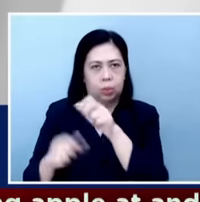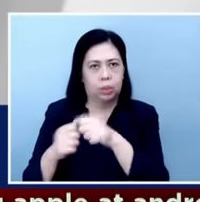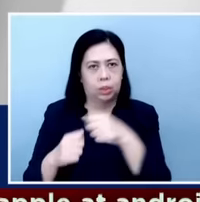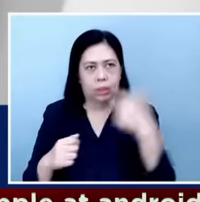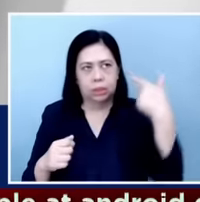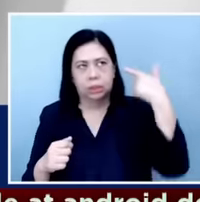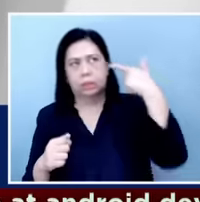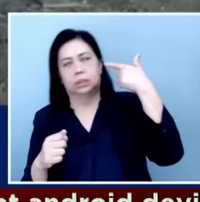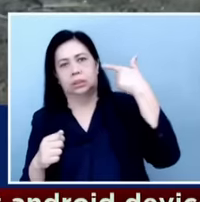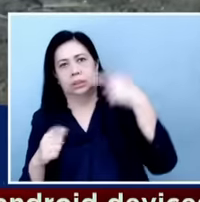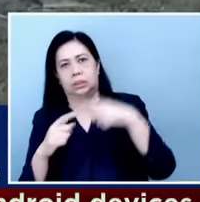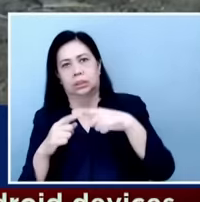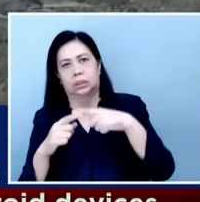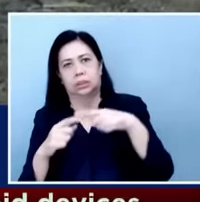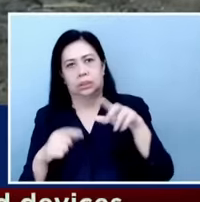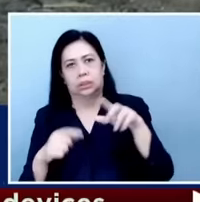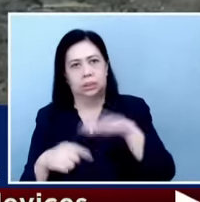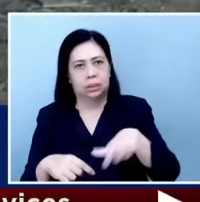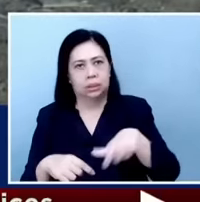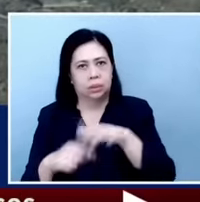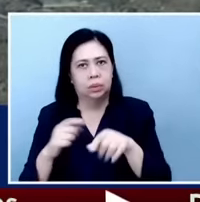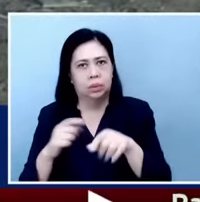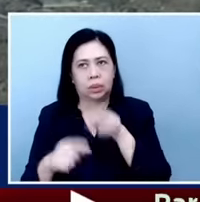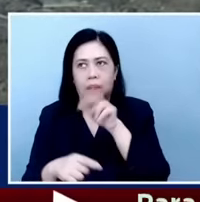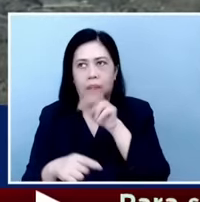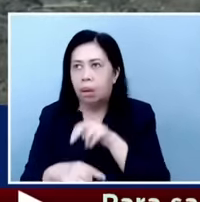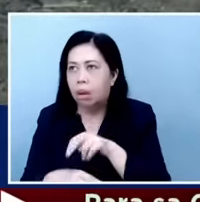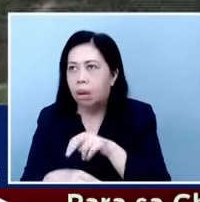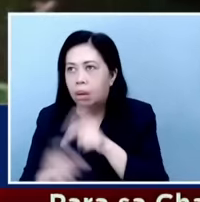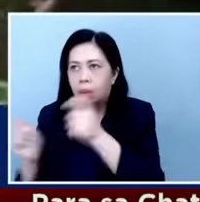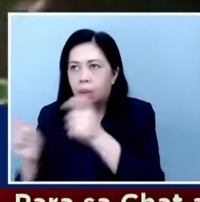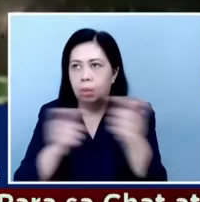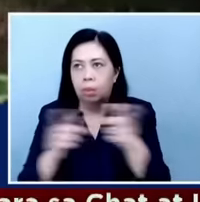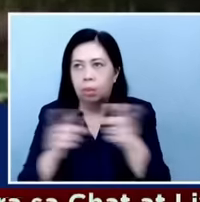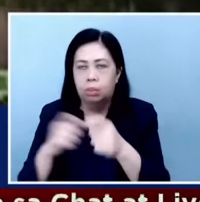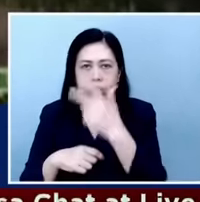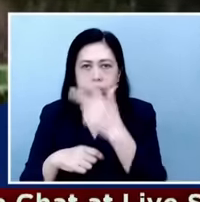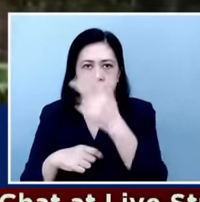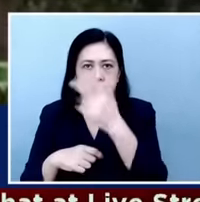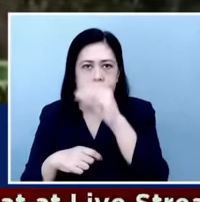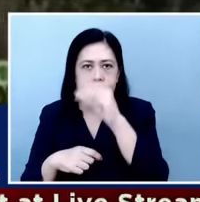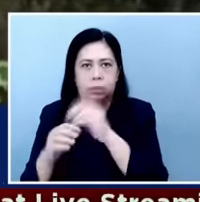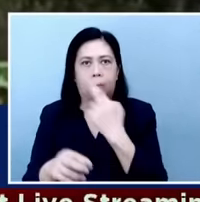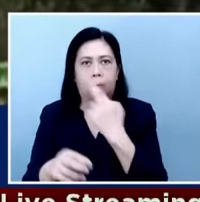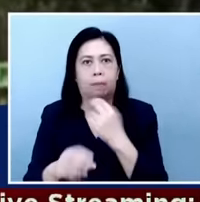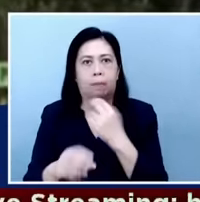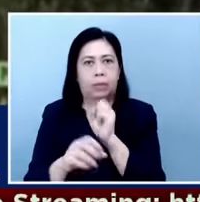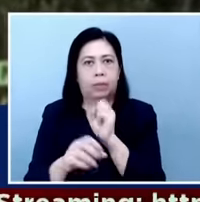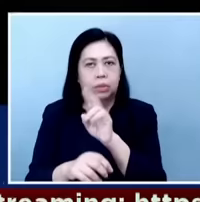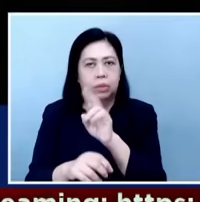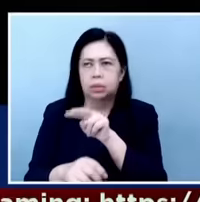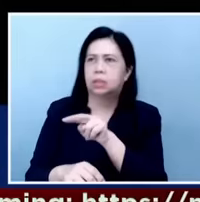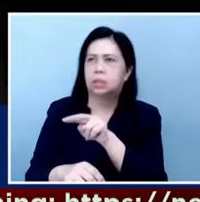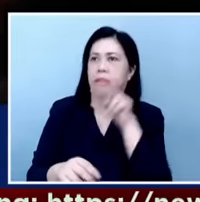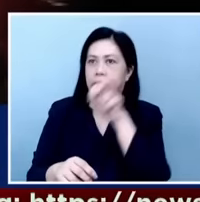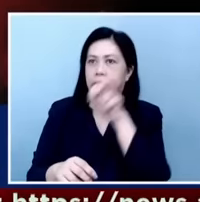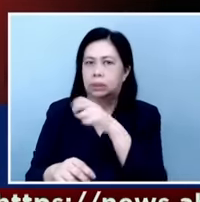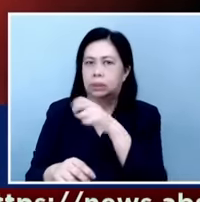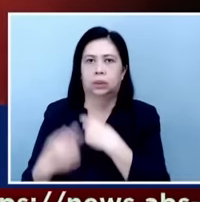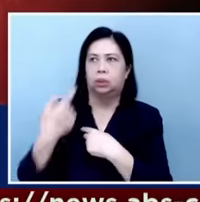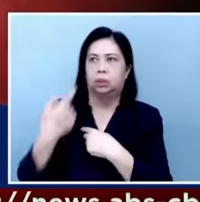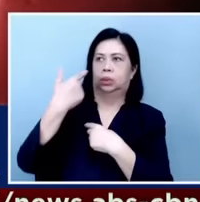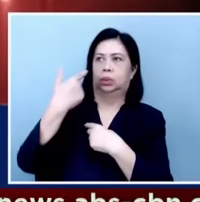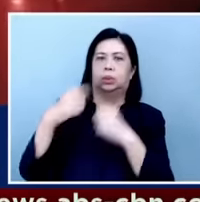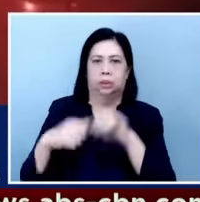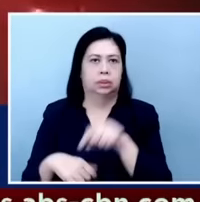umano ng baril sa kanila nang makita nilang inililipat ng tatlong lalaki sa isang pulang SUV ang isang dugoang babae na pinaniniwala